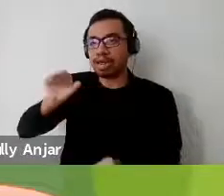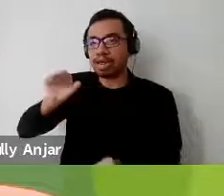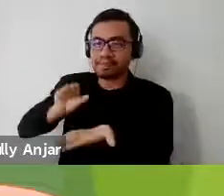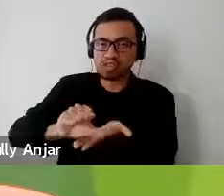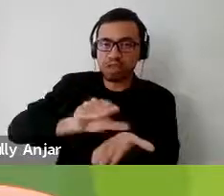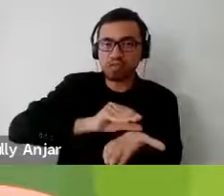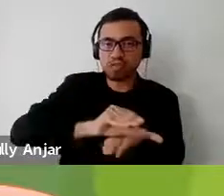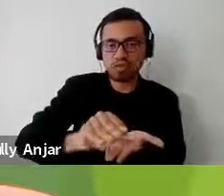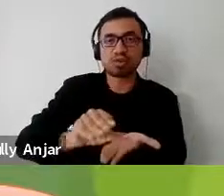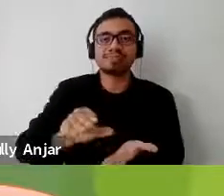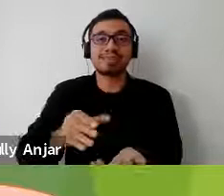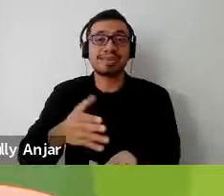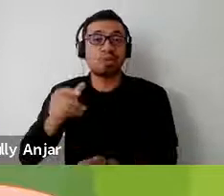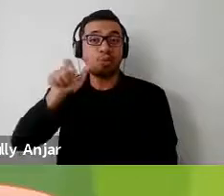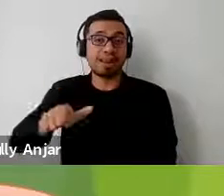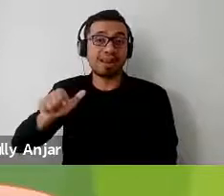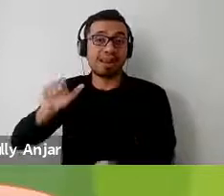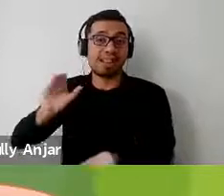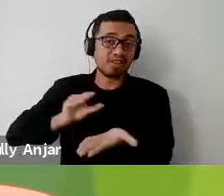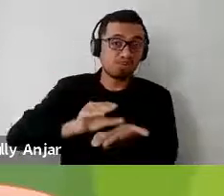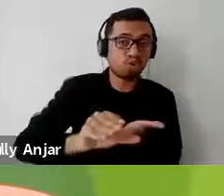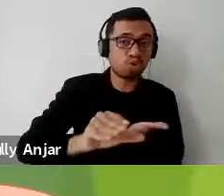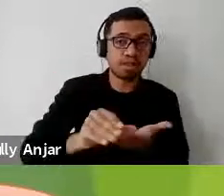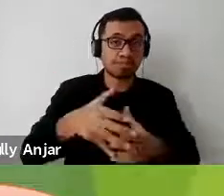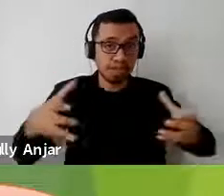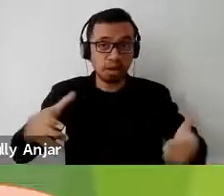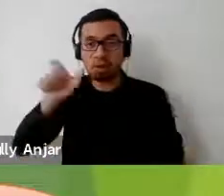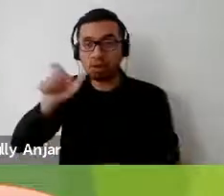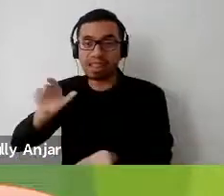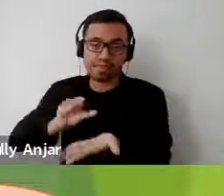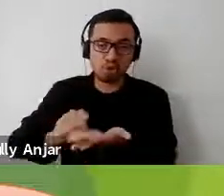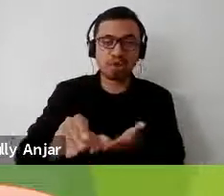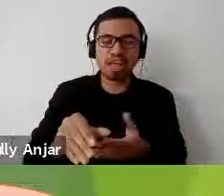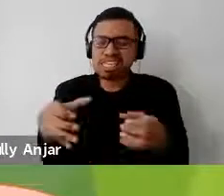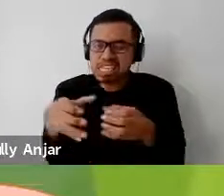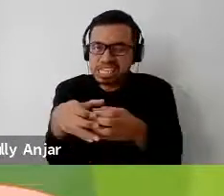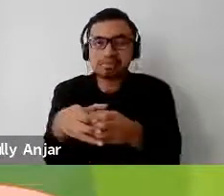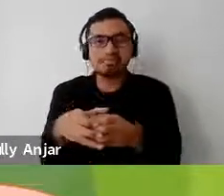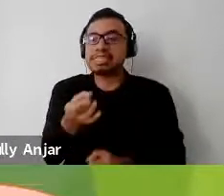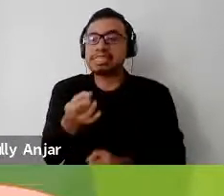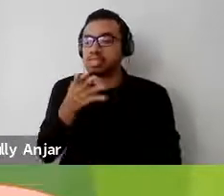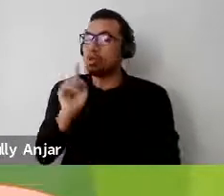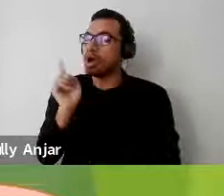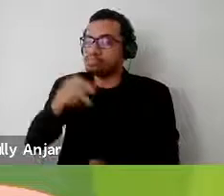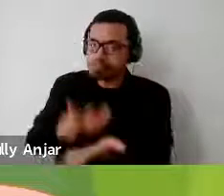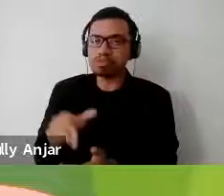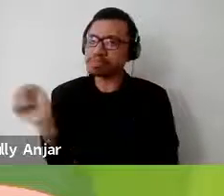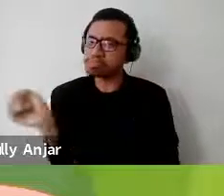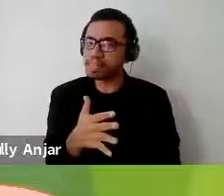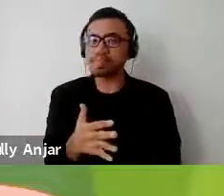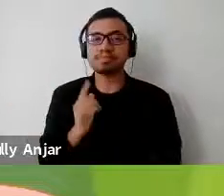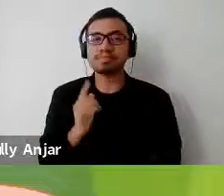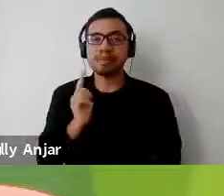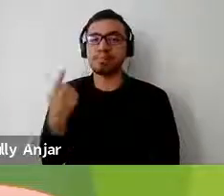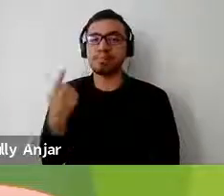sampai yang besar, ini mohon izin-izin juga secara normatif dipercepat dikeluarkan. Karena sektor real harus segera bergerak. Di